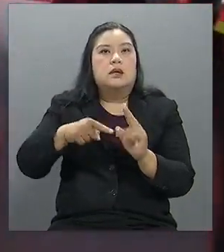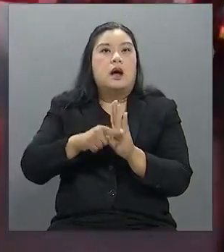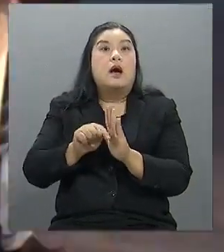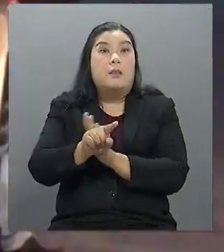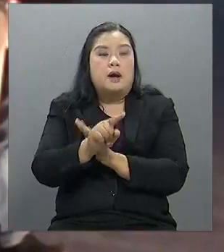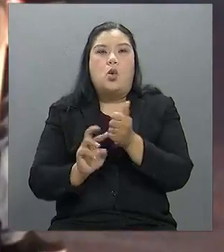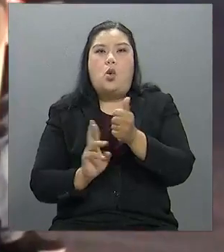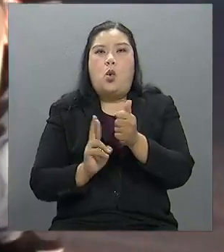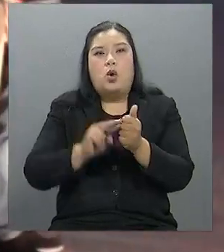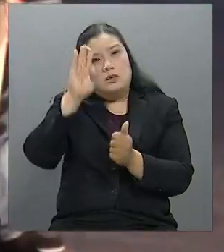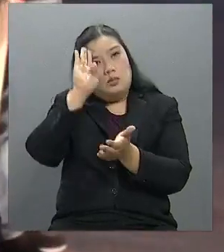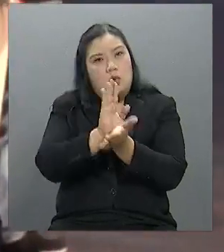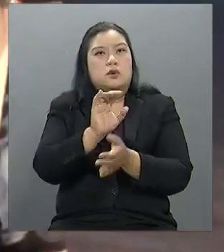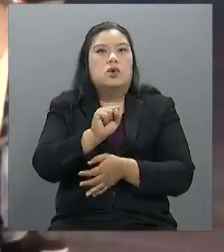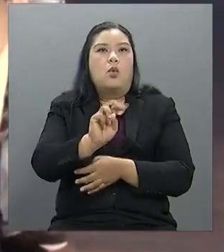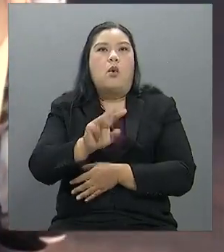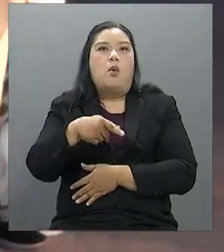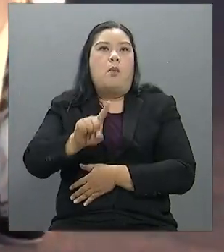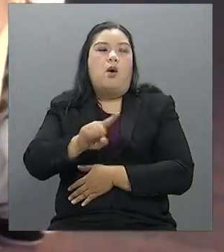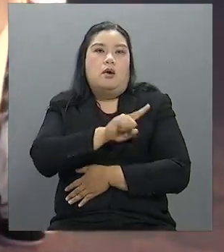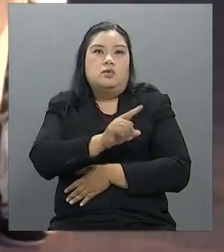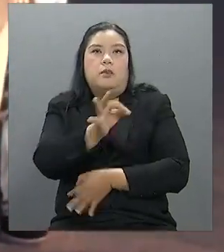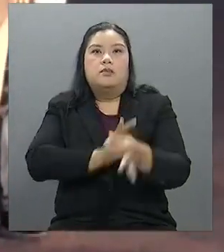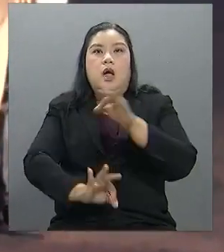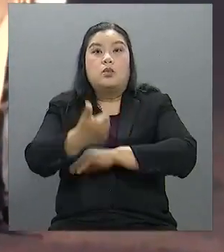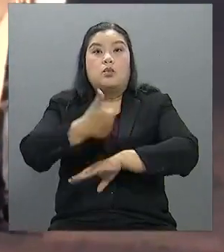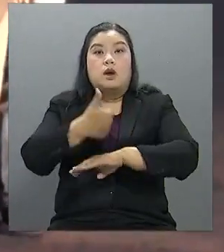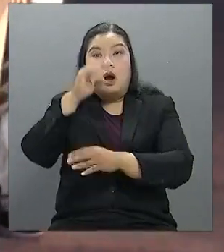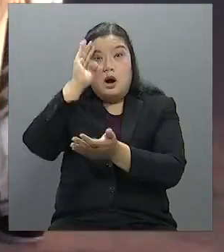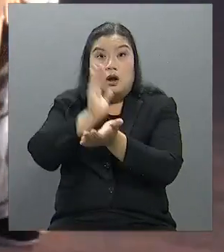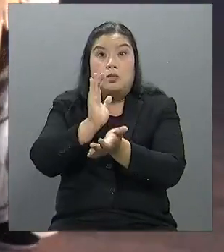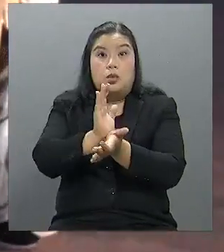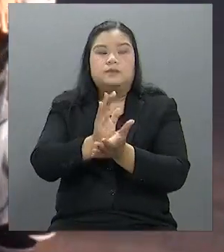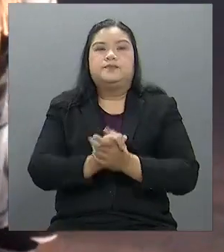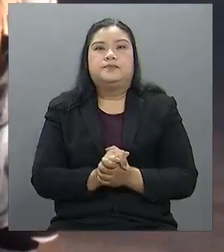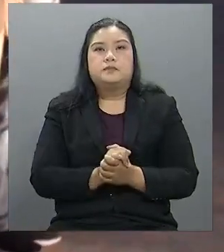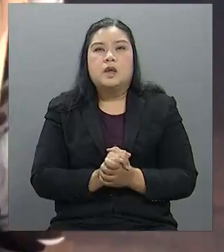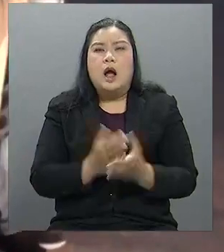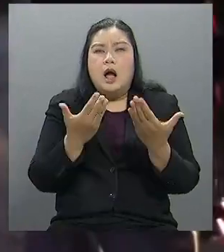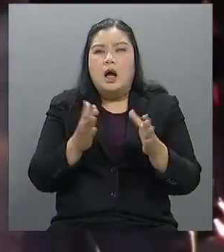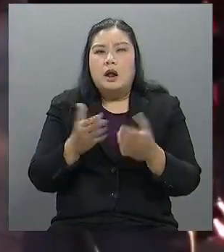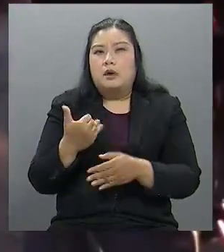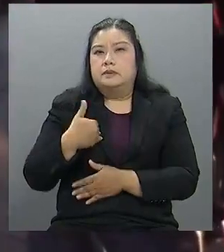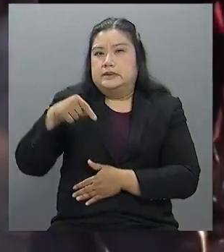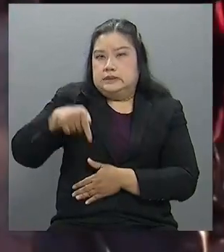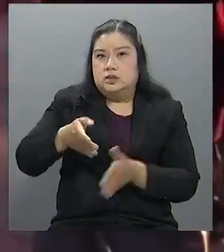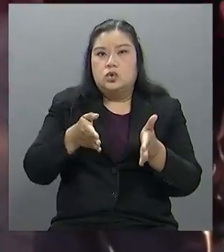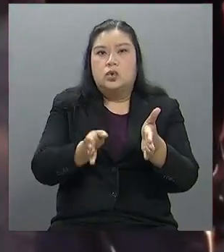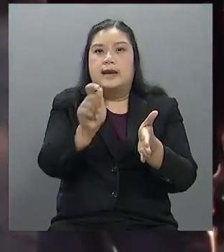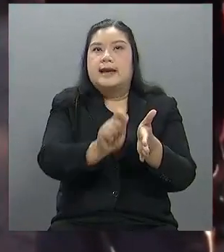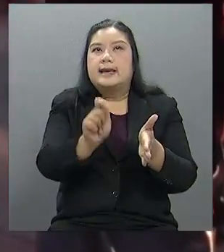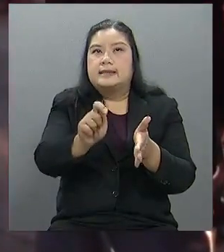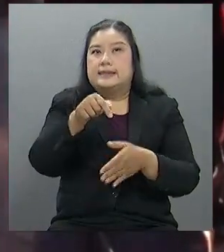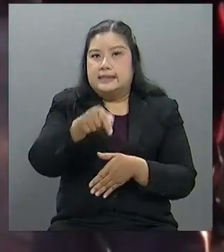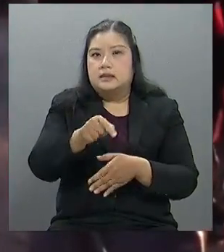ยรักษาราชการแทนผู้กำกับสภ.ชัยโยนี่ก็บอกว่าหลังเกิดเหตุนะคะที่เกิดขึ้นบนถนนสายเอเชียเนี่ยผู้บังคับบัญชาก็กำชับ